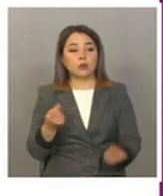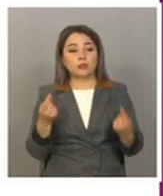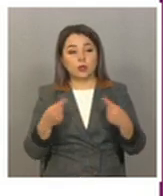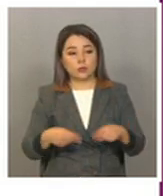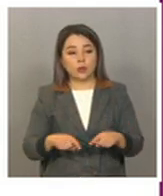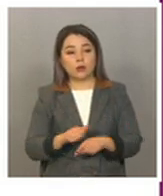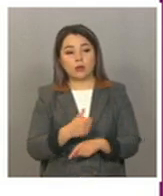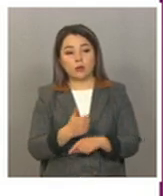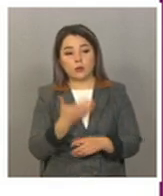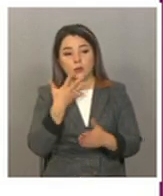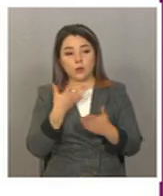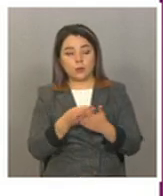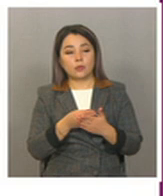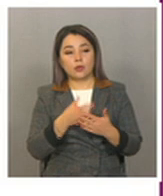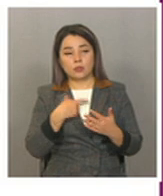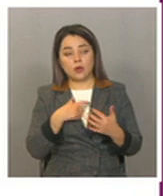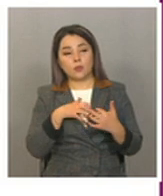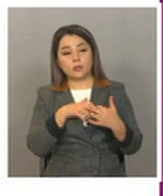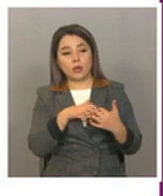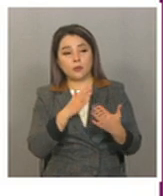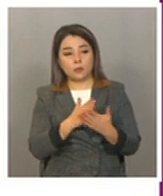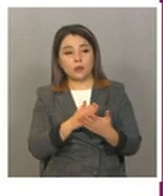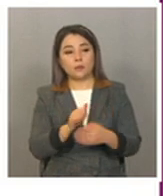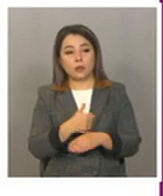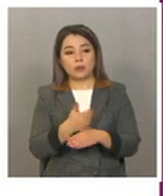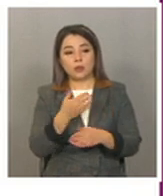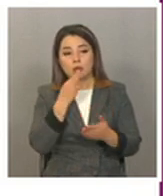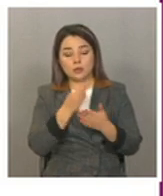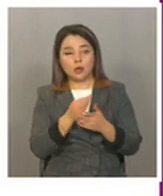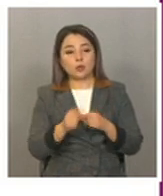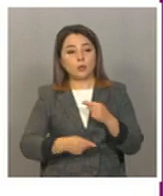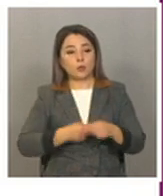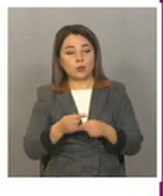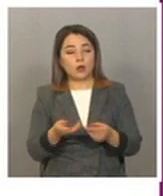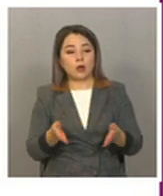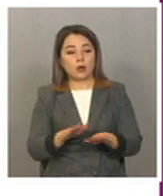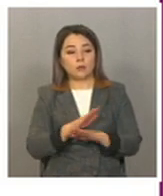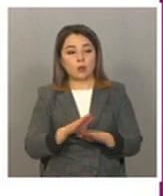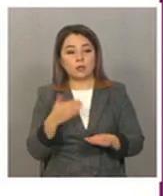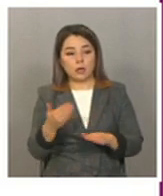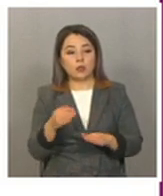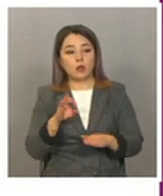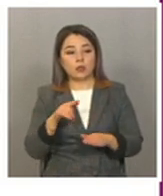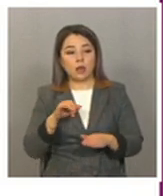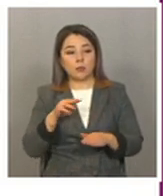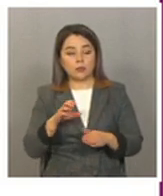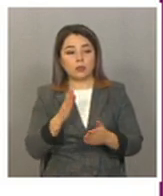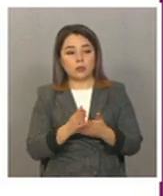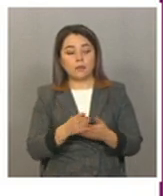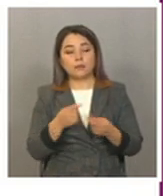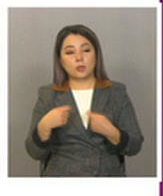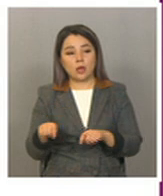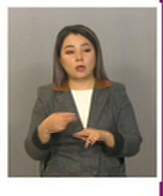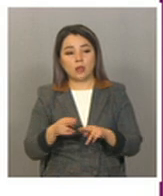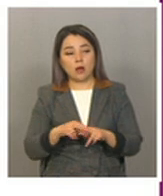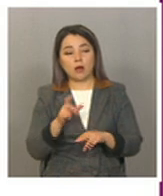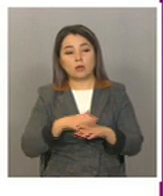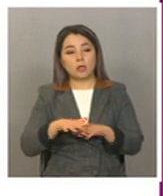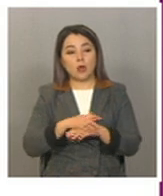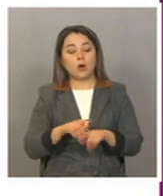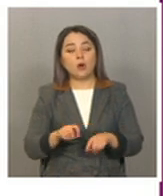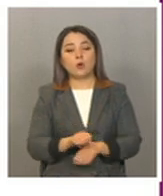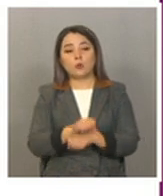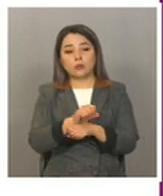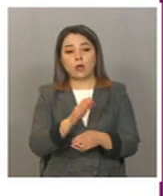үшін өзара тартыс. Билікке келетін мұрагердің қалмауы, Тоқтамыстың сатқындығы, халық көтерілістері,